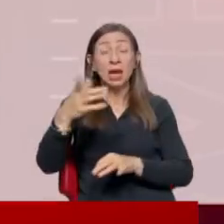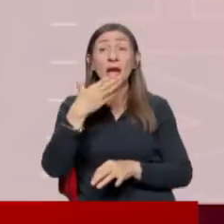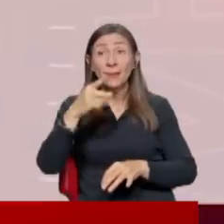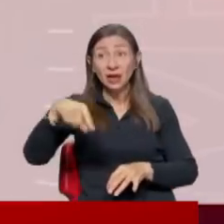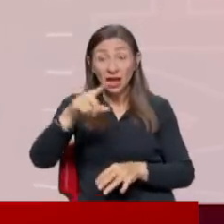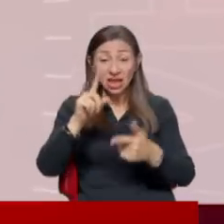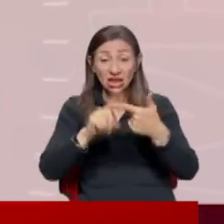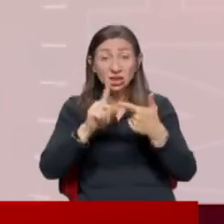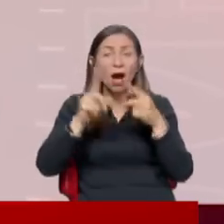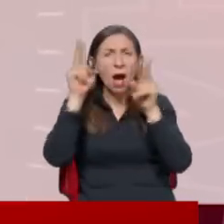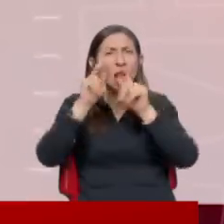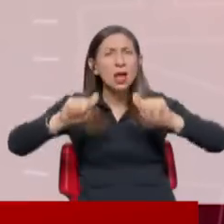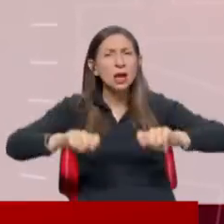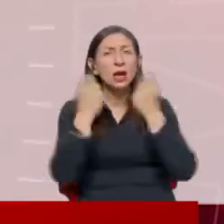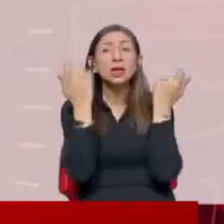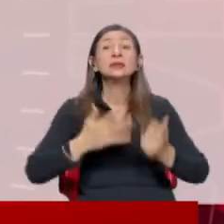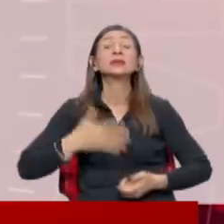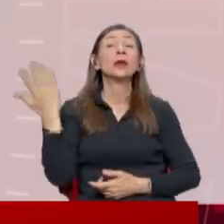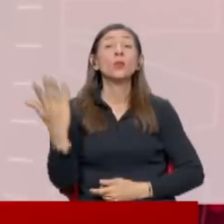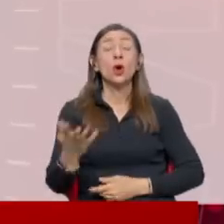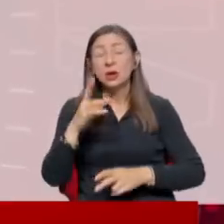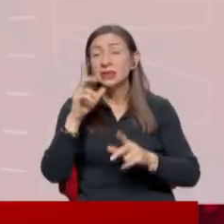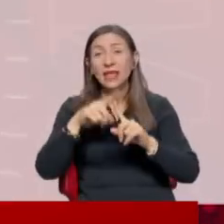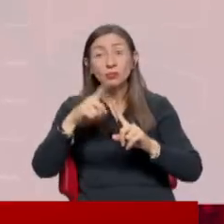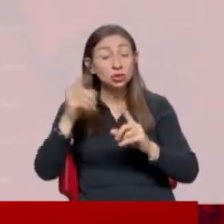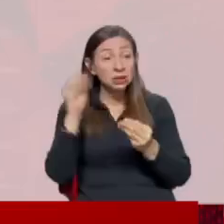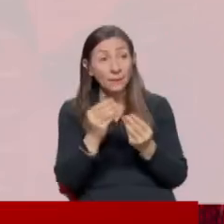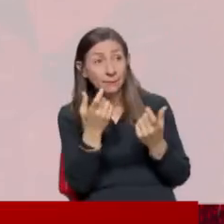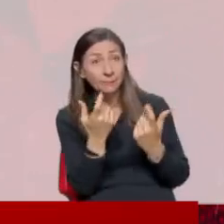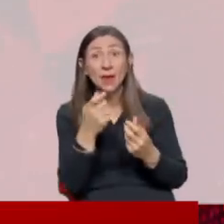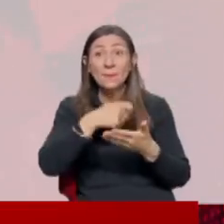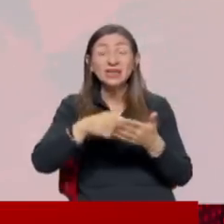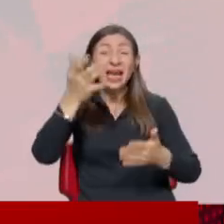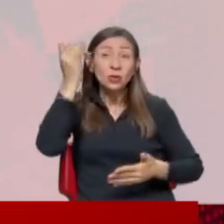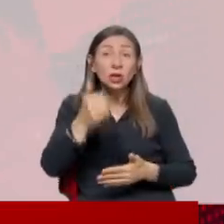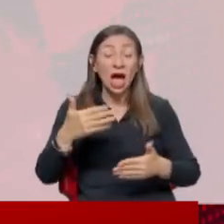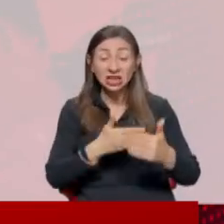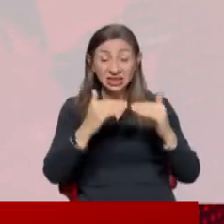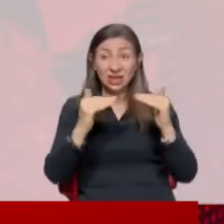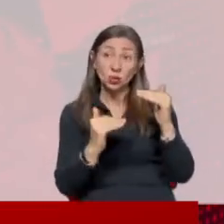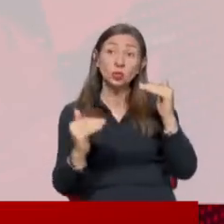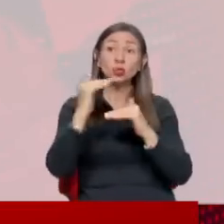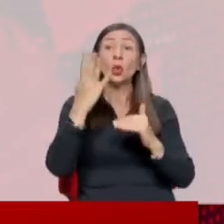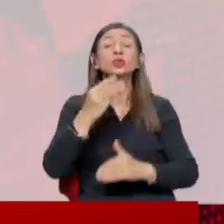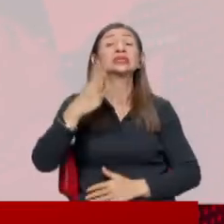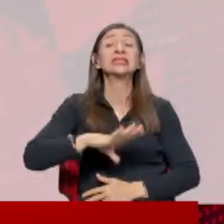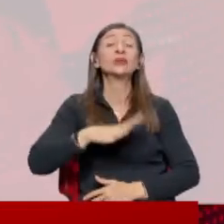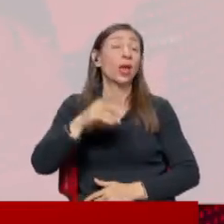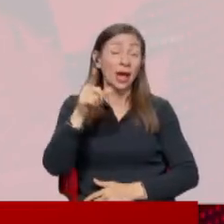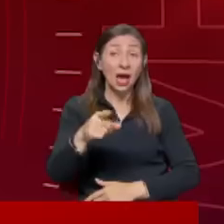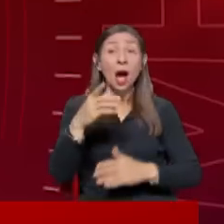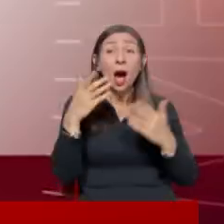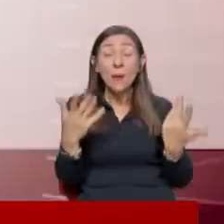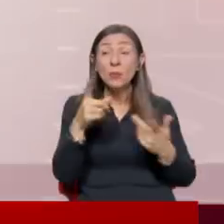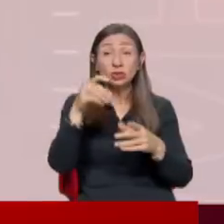Emekliler ise ikinci kez hayal kırıklığı yaşamak istemiyor. Gözleri Temmuz zammında maaşları en azından açlık sınırının üstüne çıkarılsın istiyorlar.